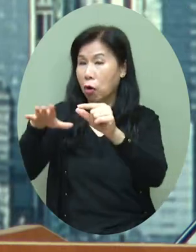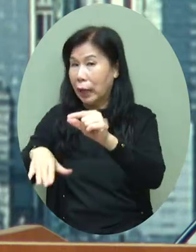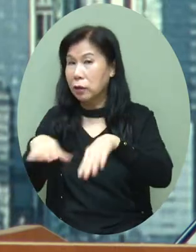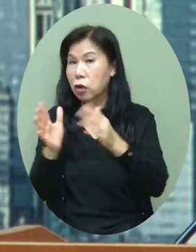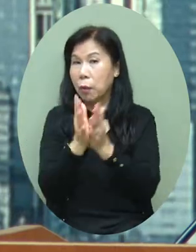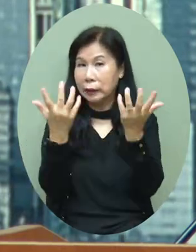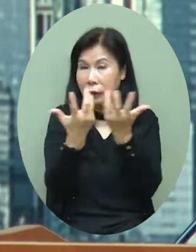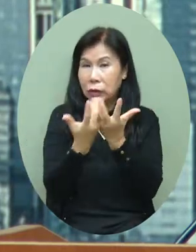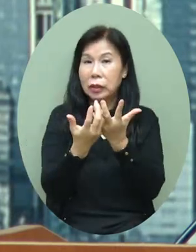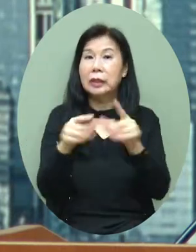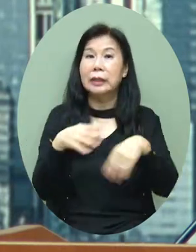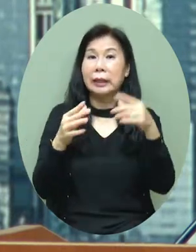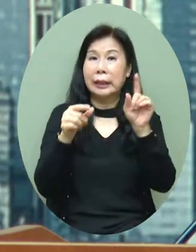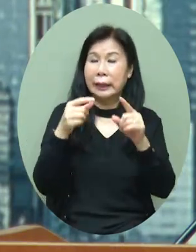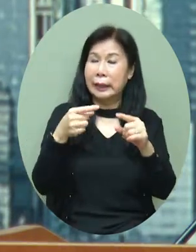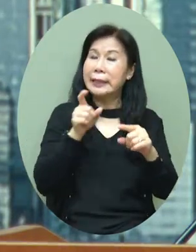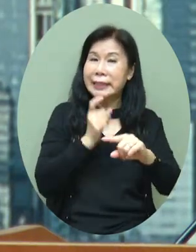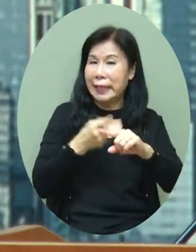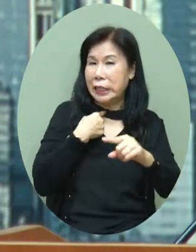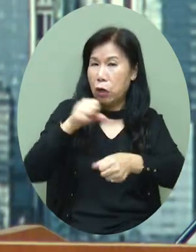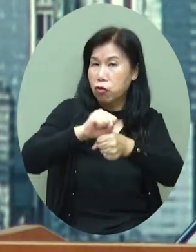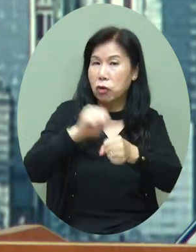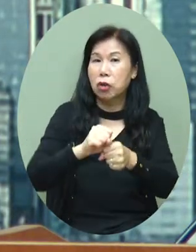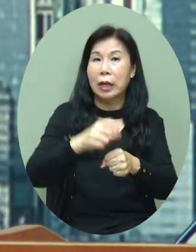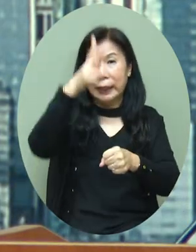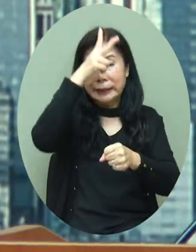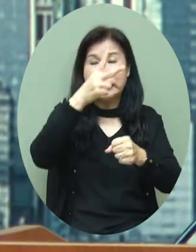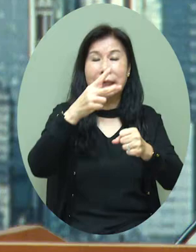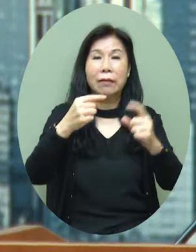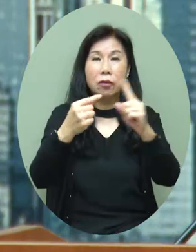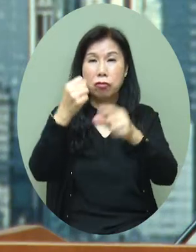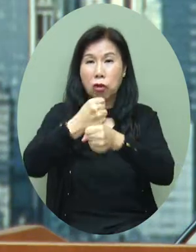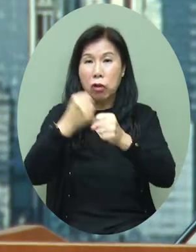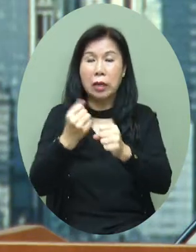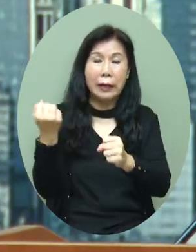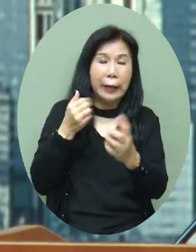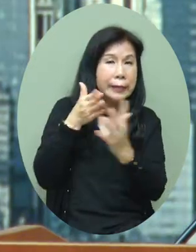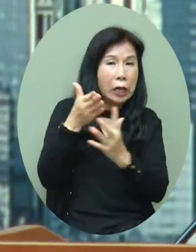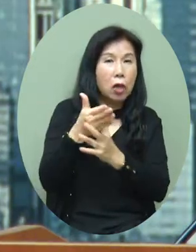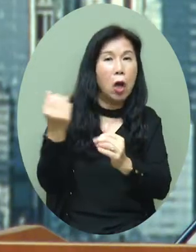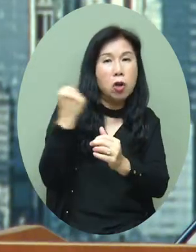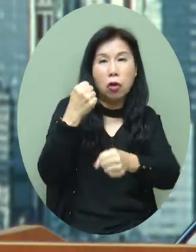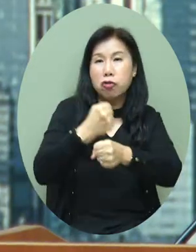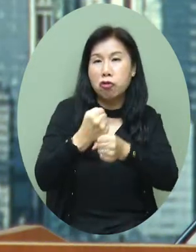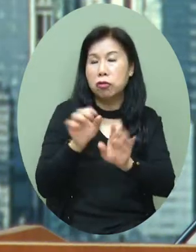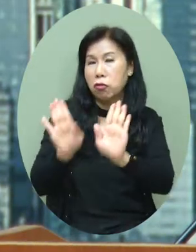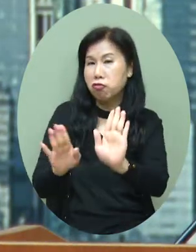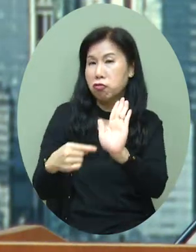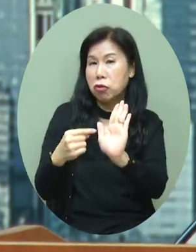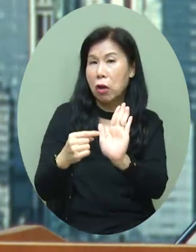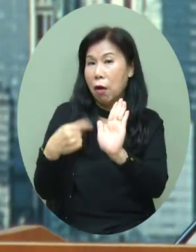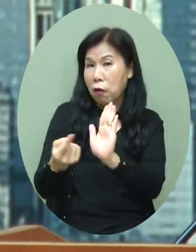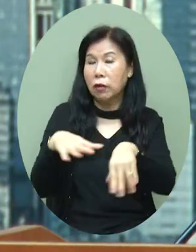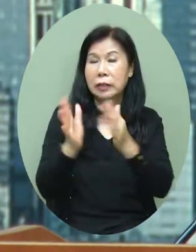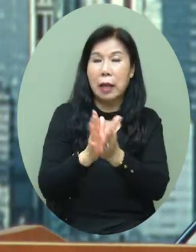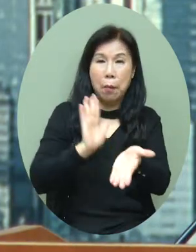標係正數呢一點，同埋各級公務員都係積極咁投入抗疫工作等等呢啲情況，行政長